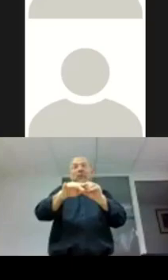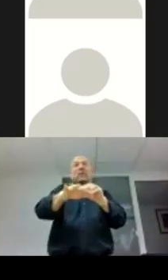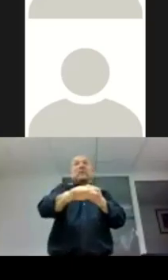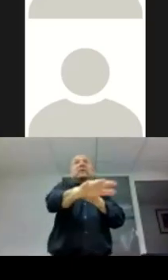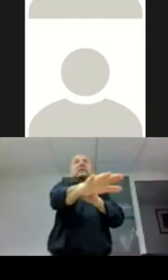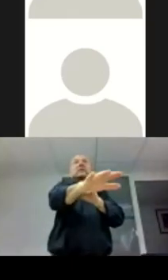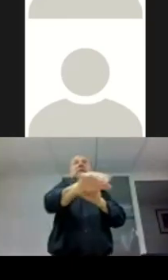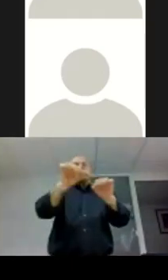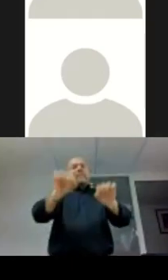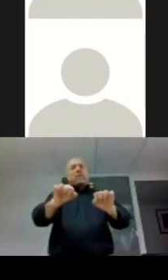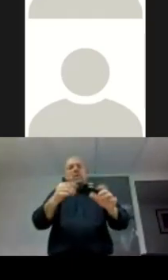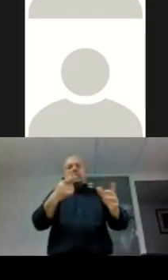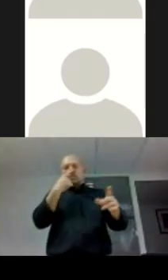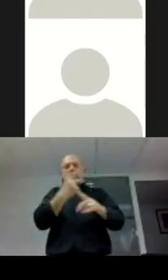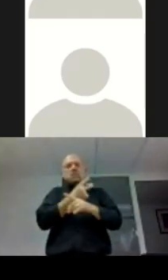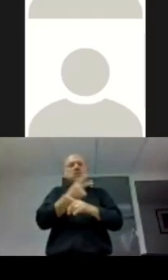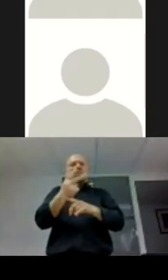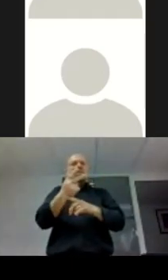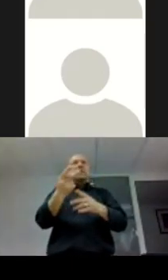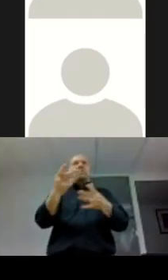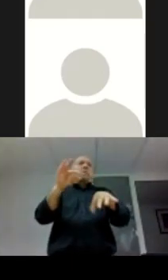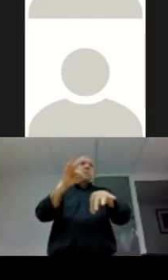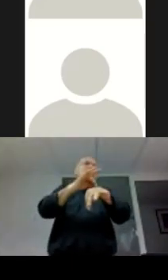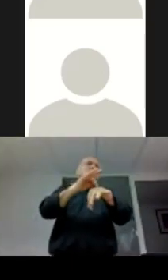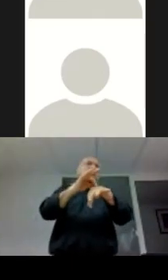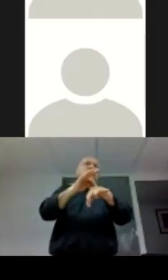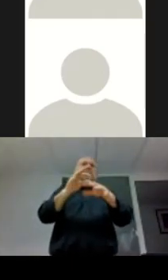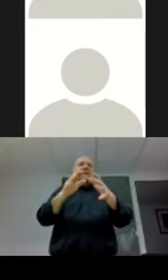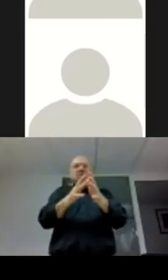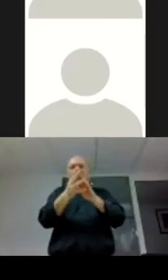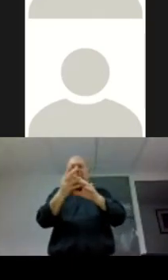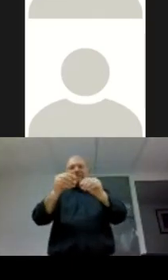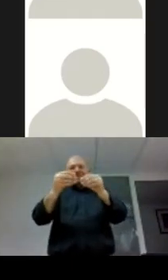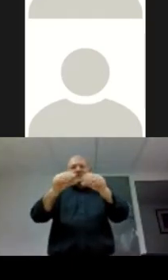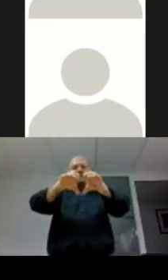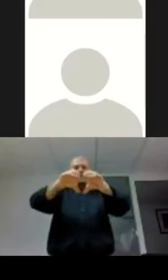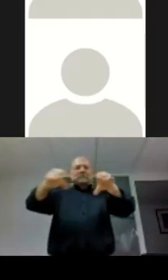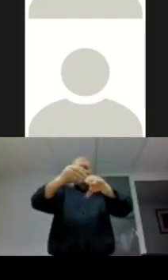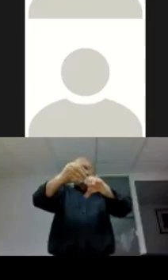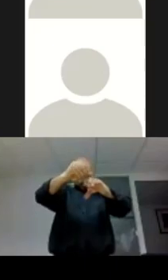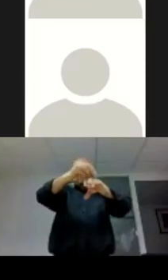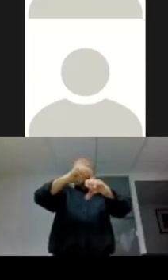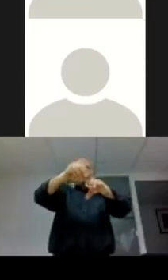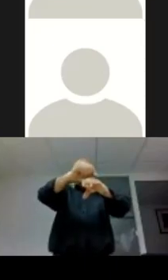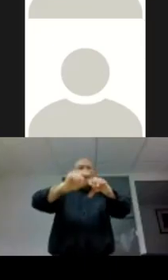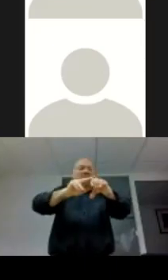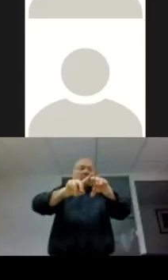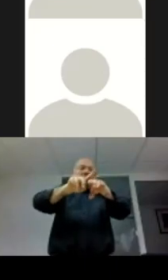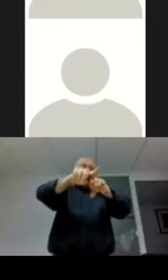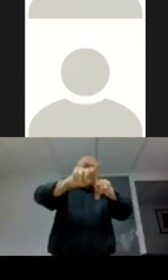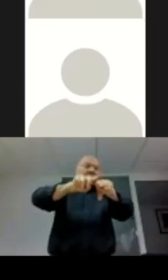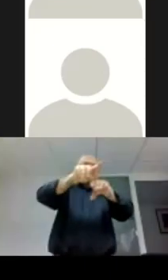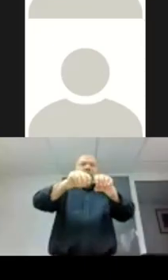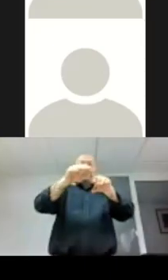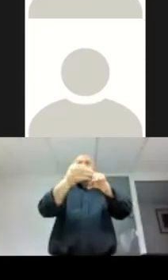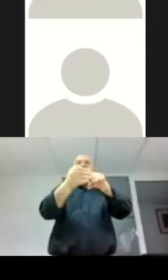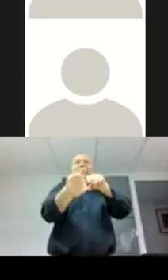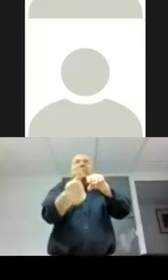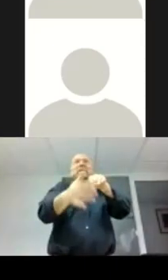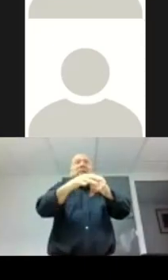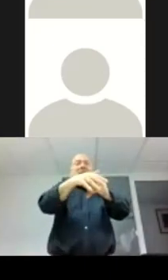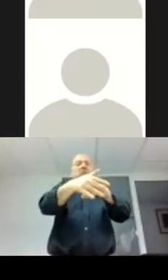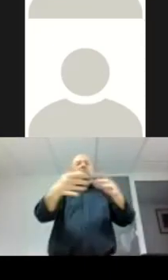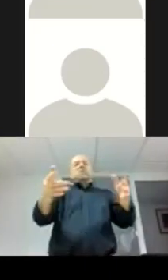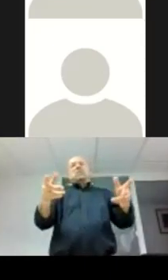risque de fuite sur les coutures, c'est-à-dire une maladie inflammatoire sous-jacente de